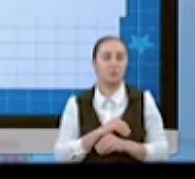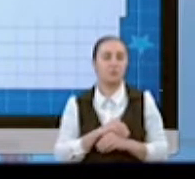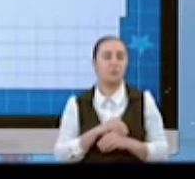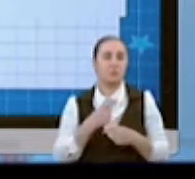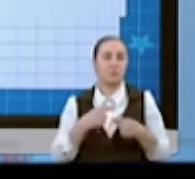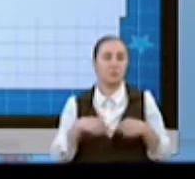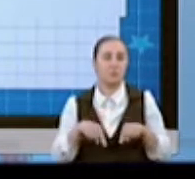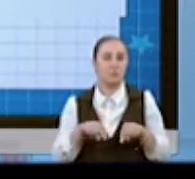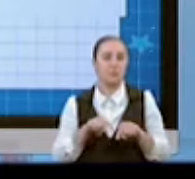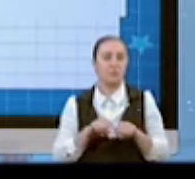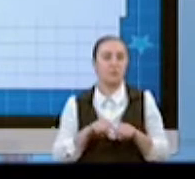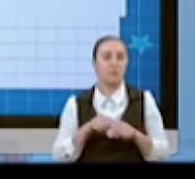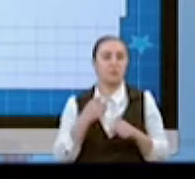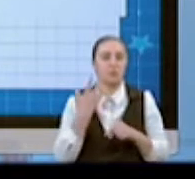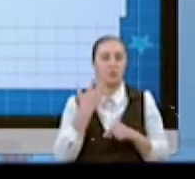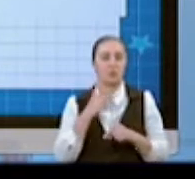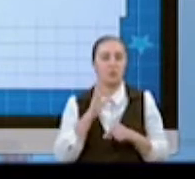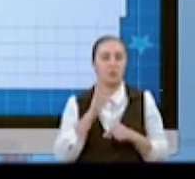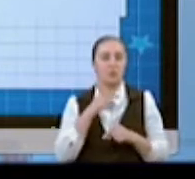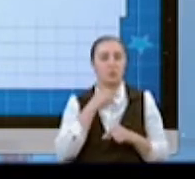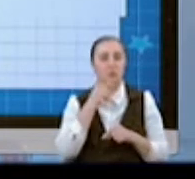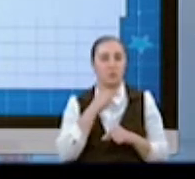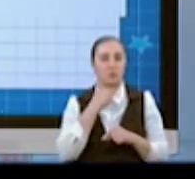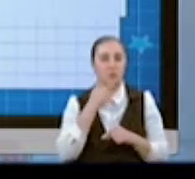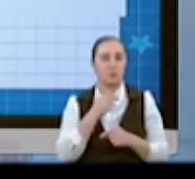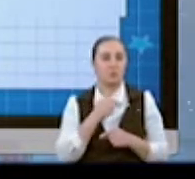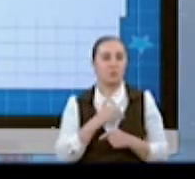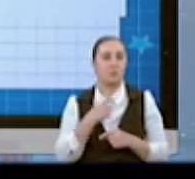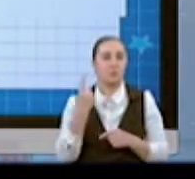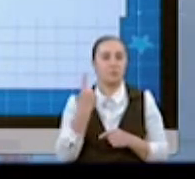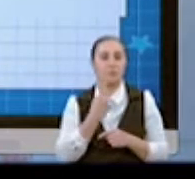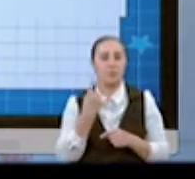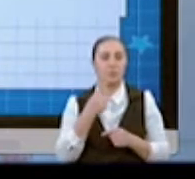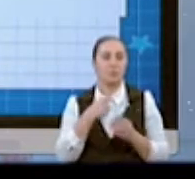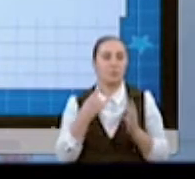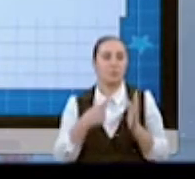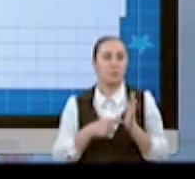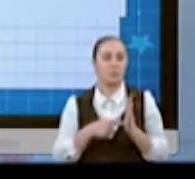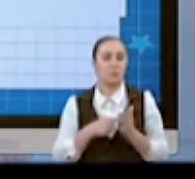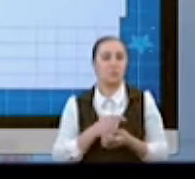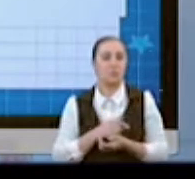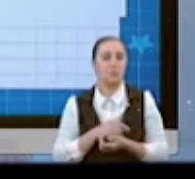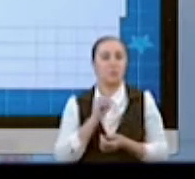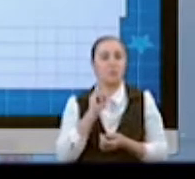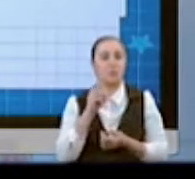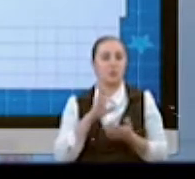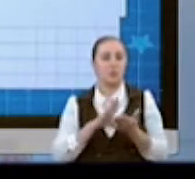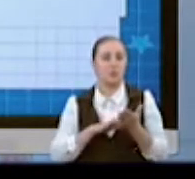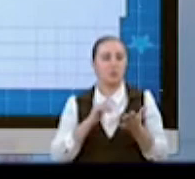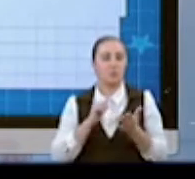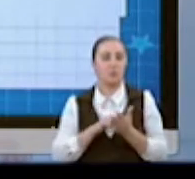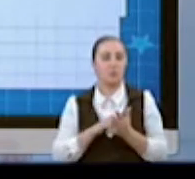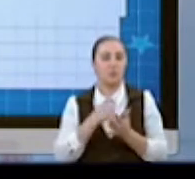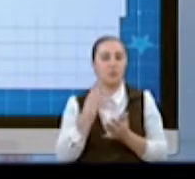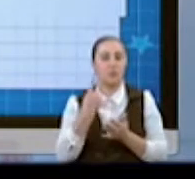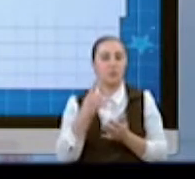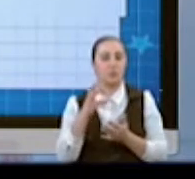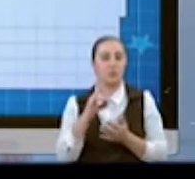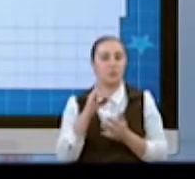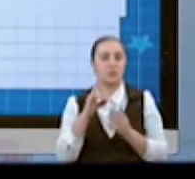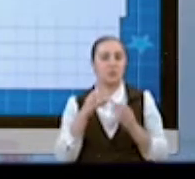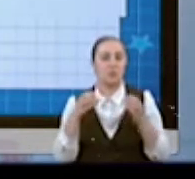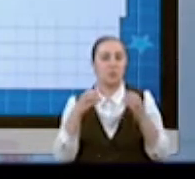Справитесь? Конечно. Тогда будьте внимательными. Первый вопрос. Как называется один